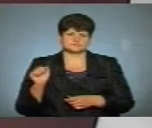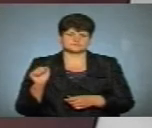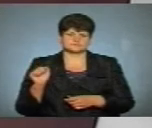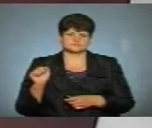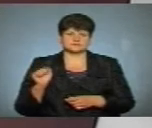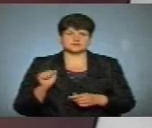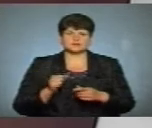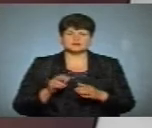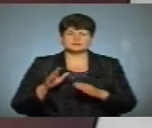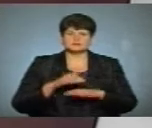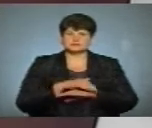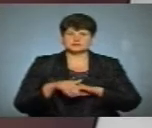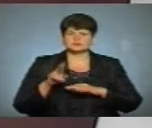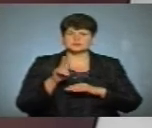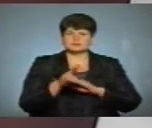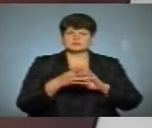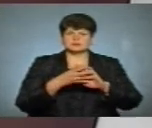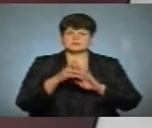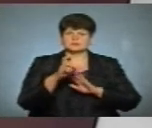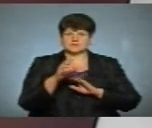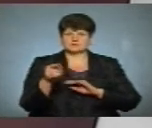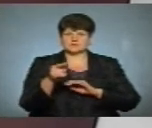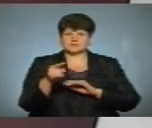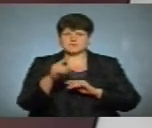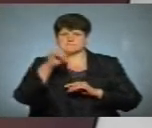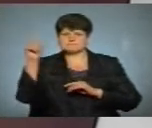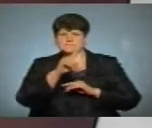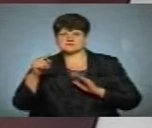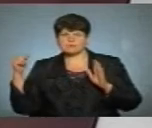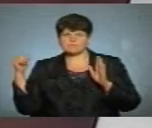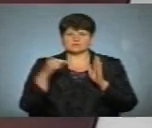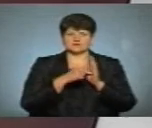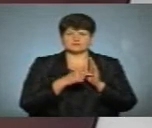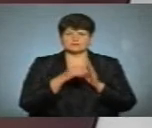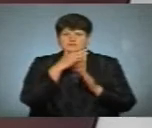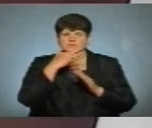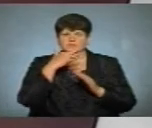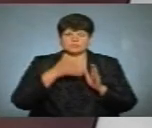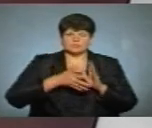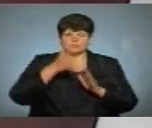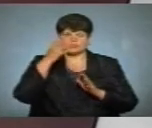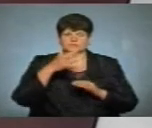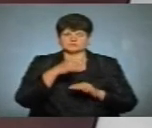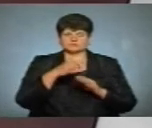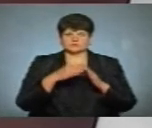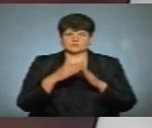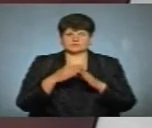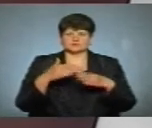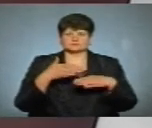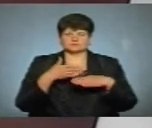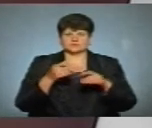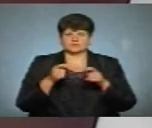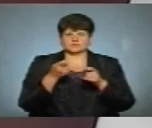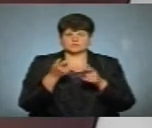На вулиці тролейбусна 9Б в Тернополі блискавка влучила у багатоповерхівку і пошкодила частину стіни. Одна